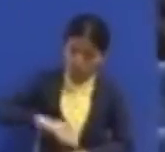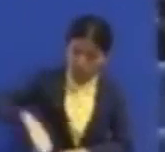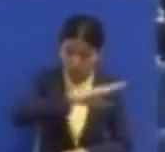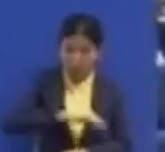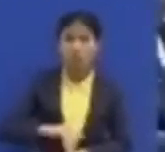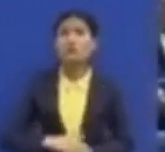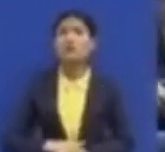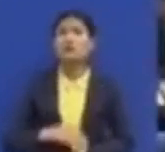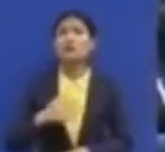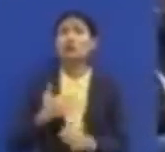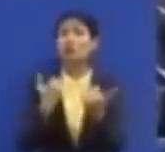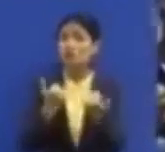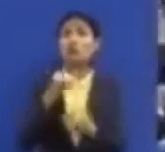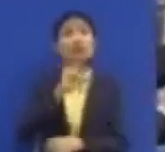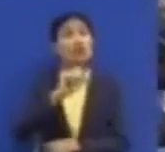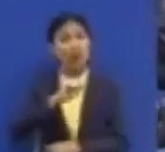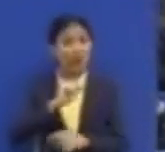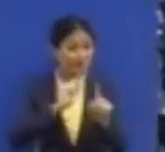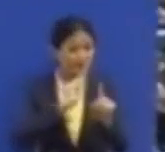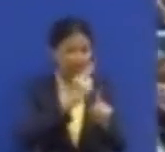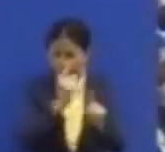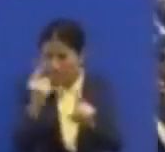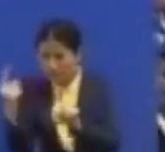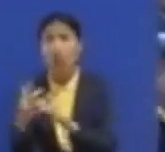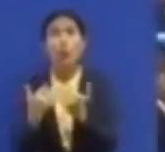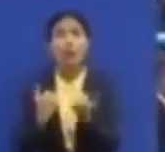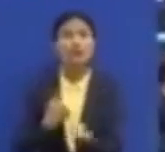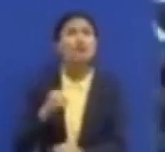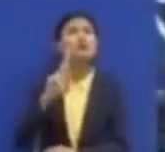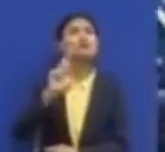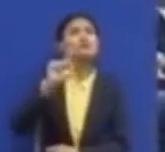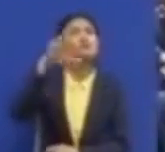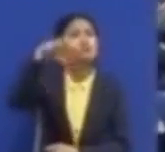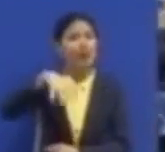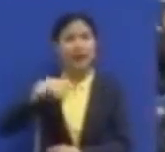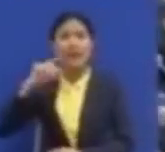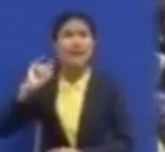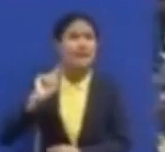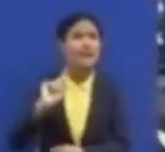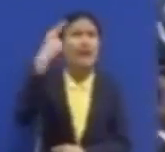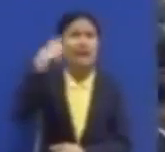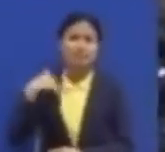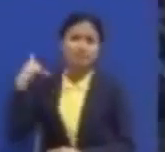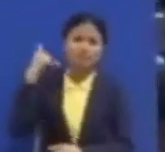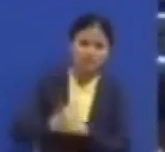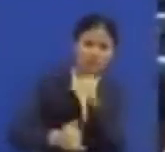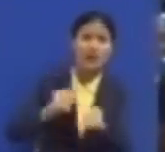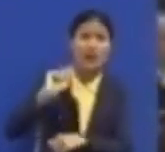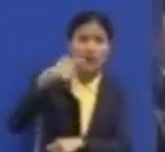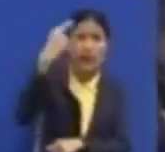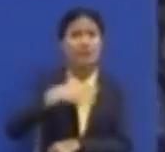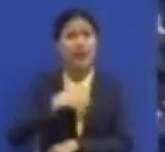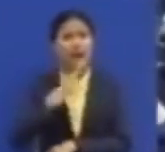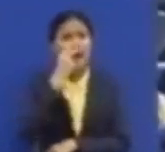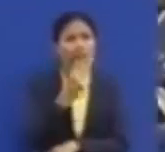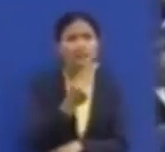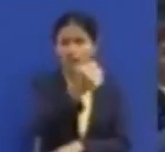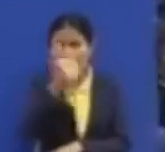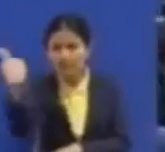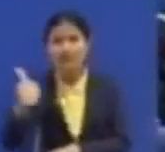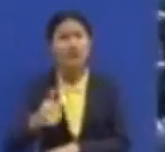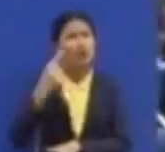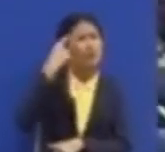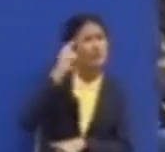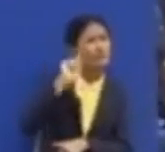าใหม่ทั้งหมดนะครับวันนี้เข้ามาสภาครั้งแรกก็อยากจะเห็นบรรยากาศที่ดีในการอภิปรายอยากจะเห็นความคิดสร้างสรรค์อยาก